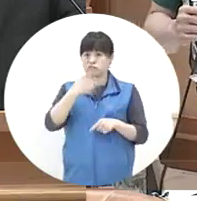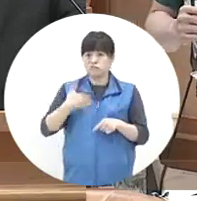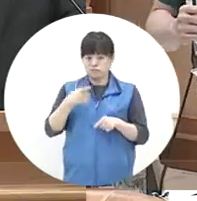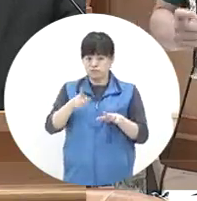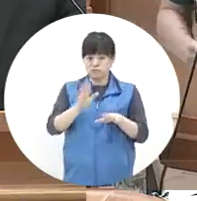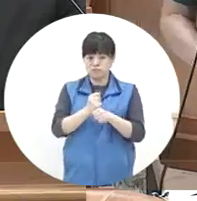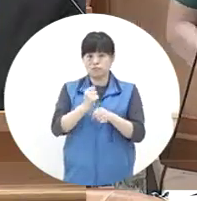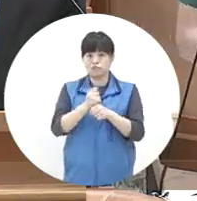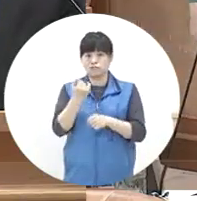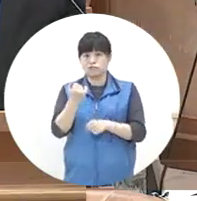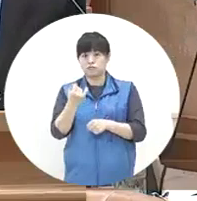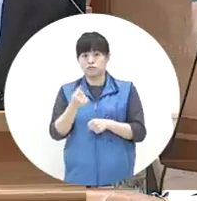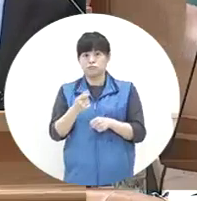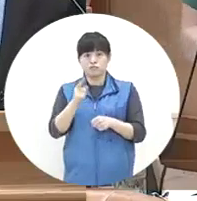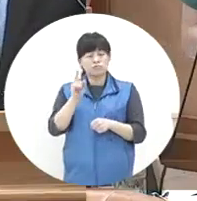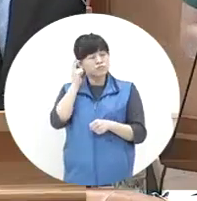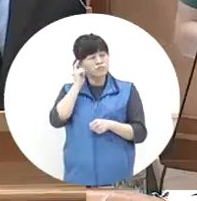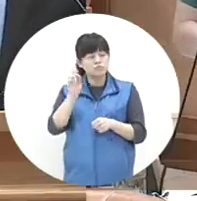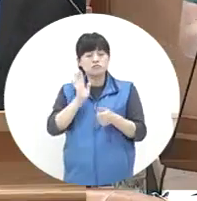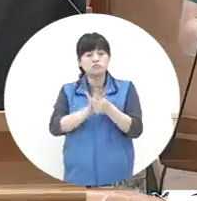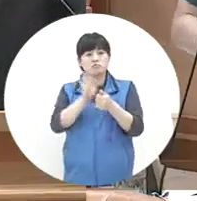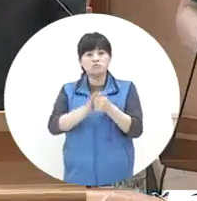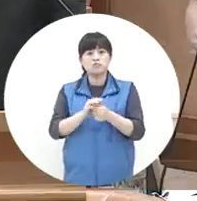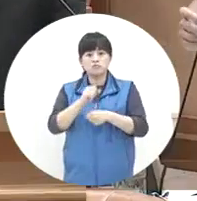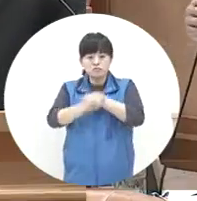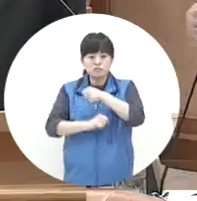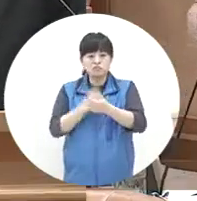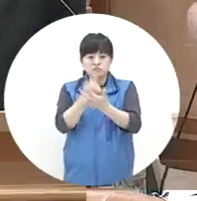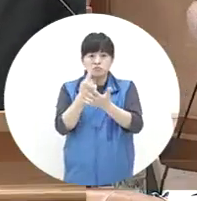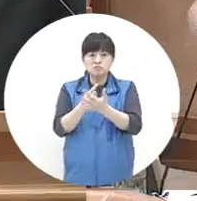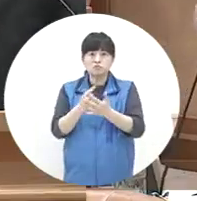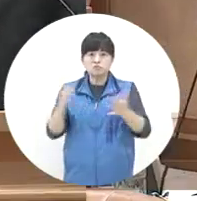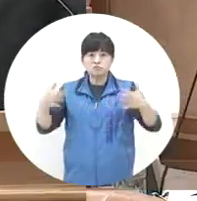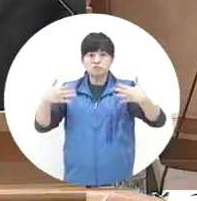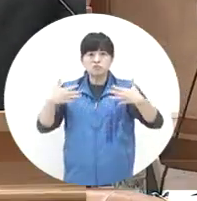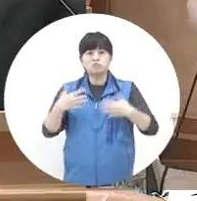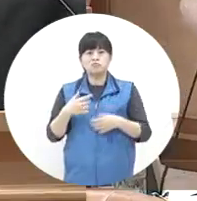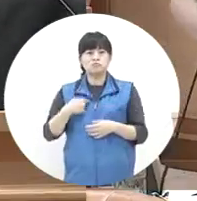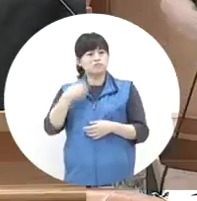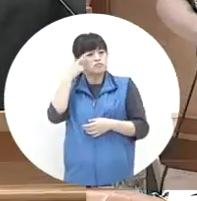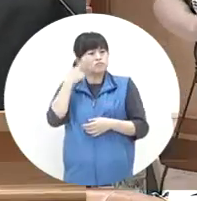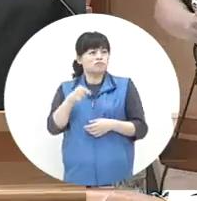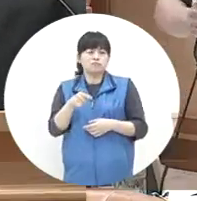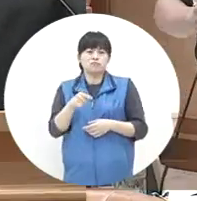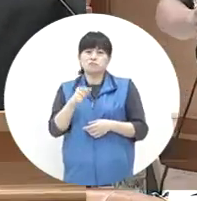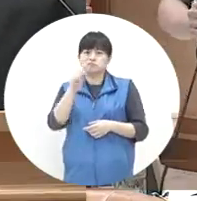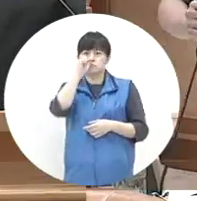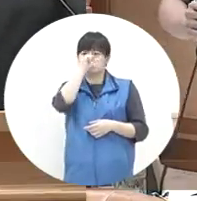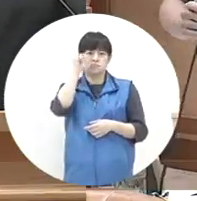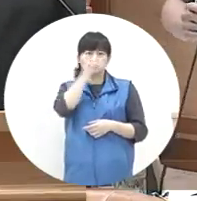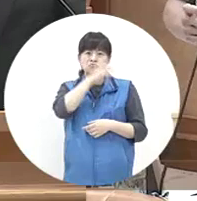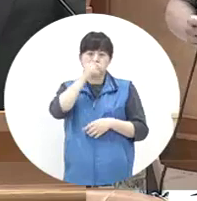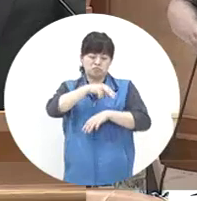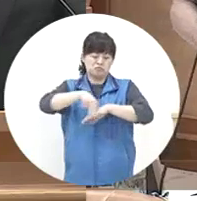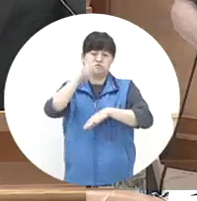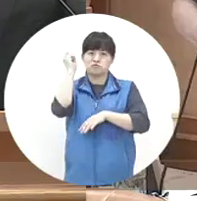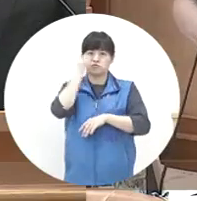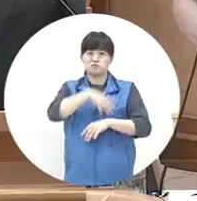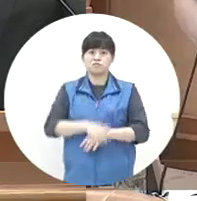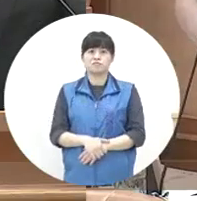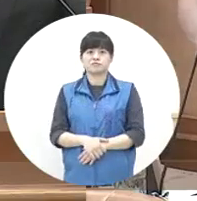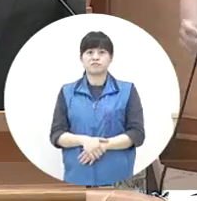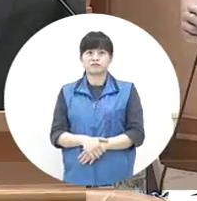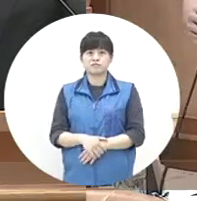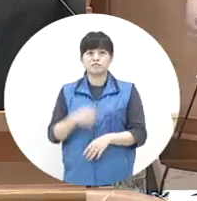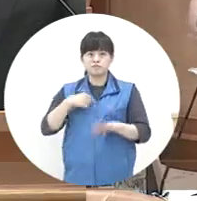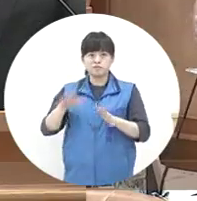样，说是为了要活动参加有更多人来，我觉得反倒这不是好的方法呢。 这样子，我跟演